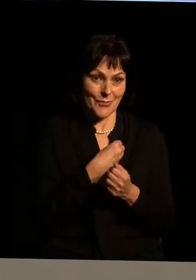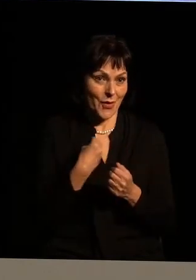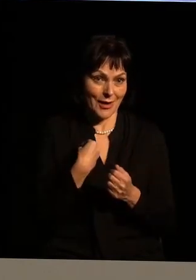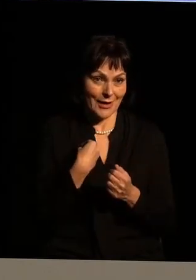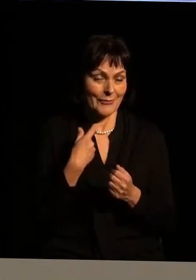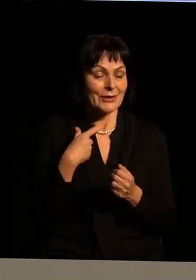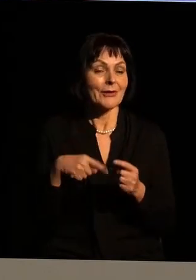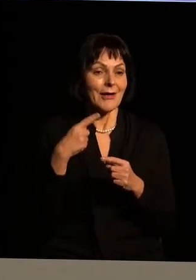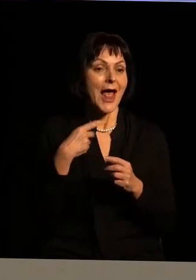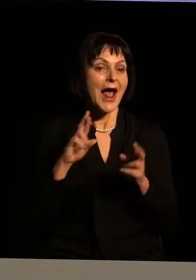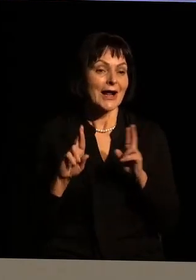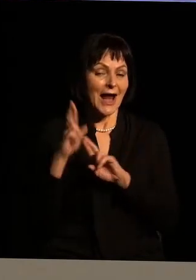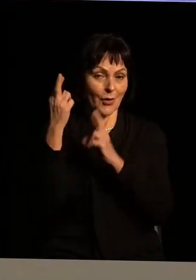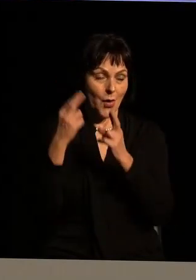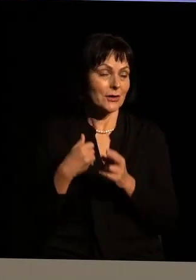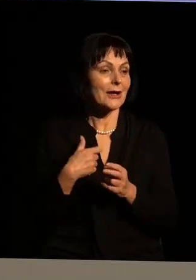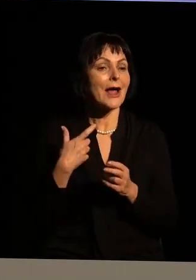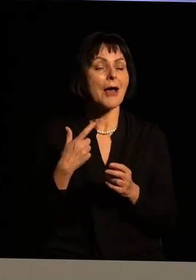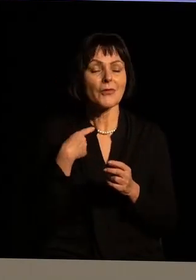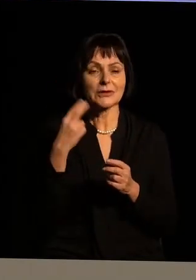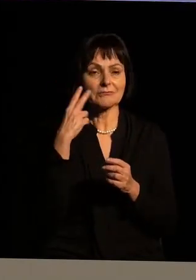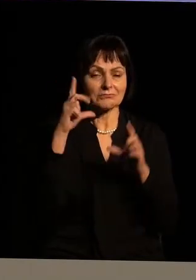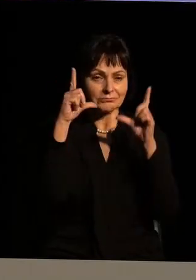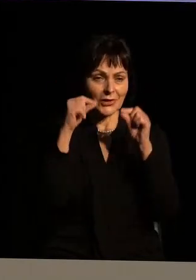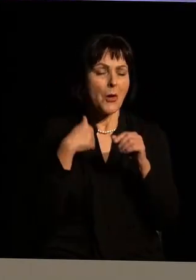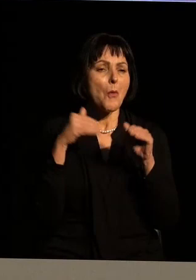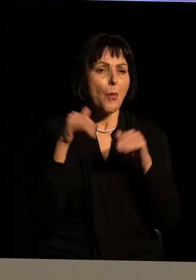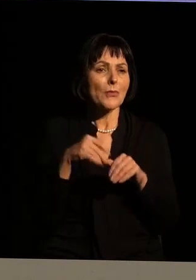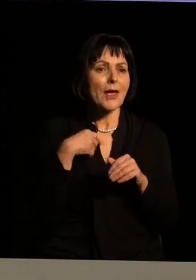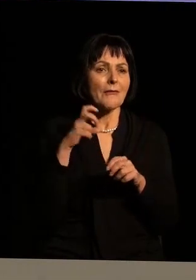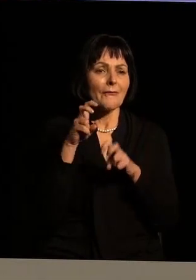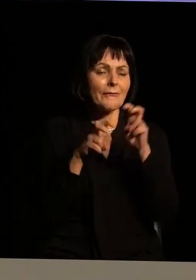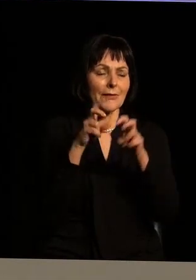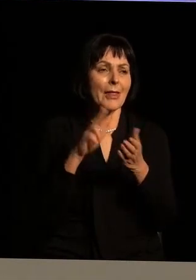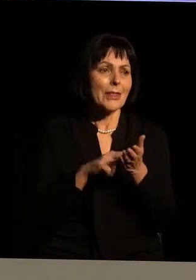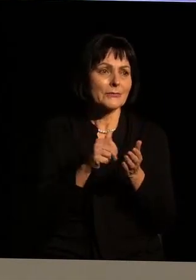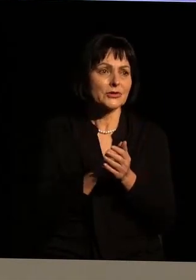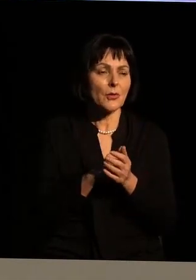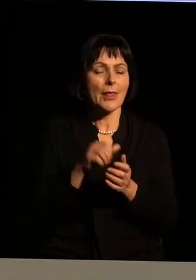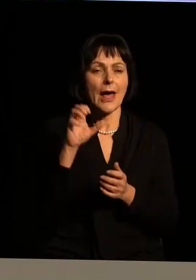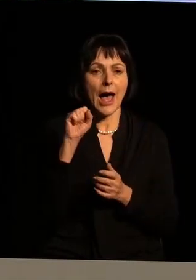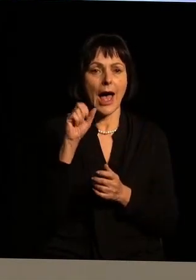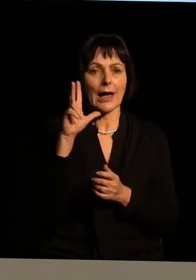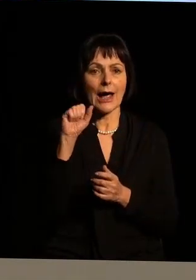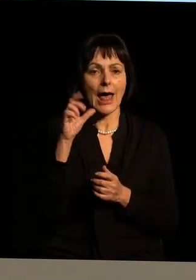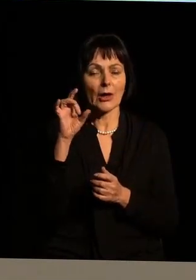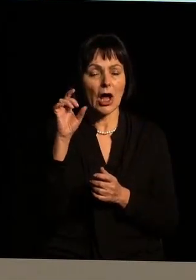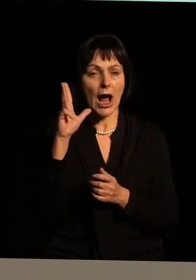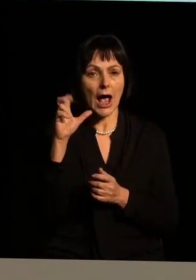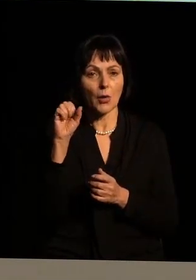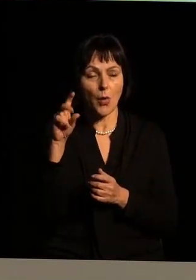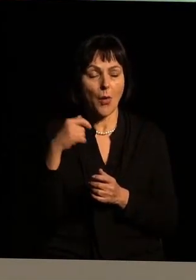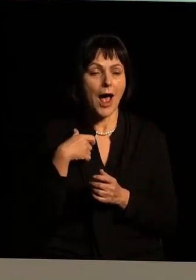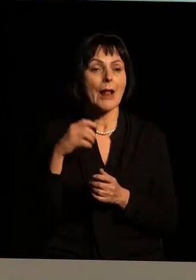który pobiłby jego rekord. Z zamkniętymi oczami potrafi także wyjść na przykład na Aconcagüe, czy widokowo